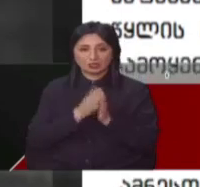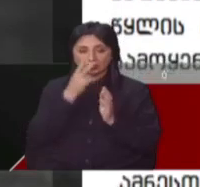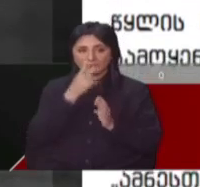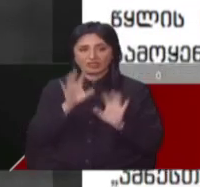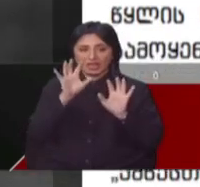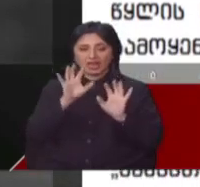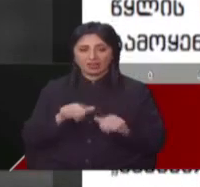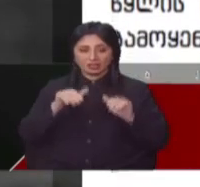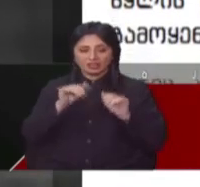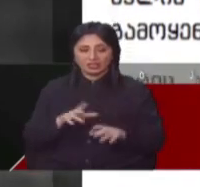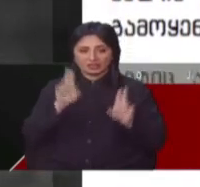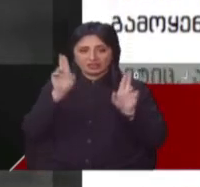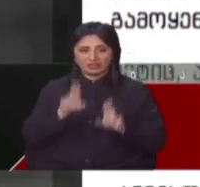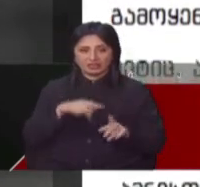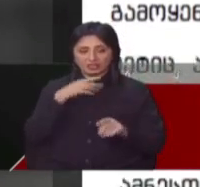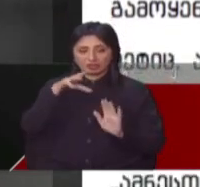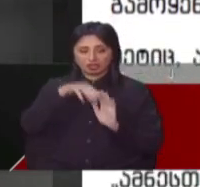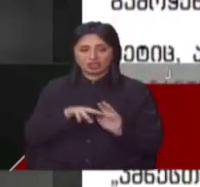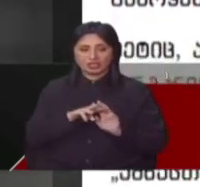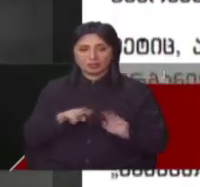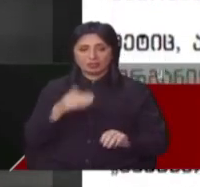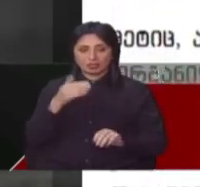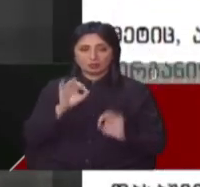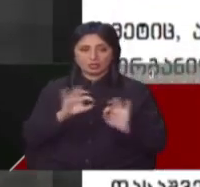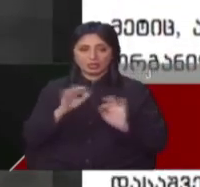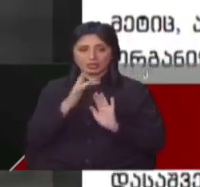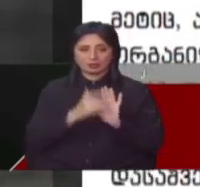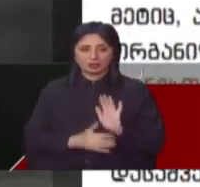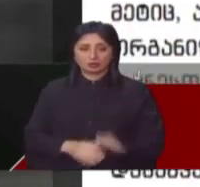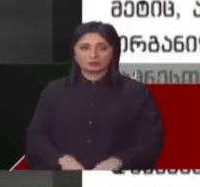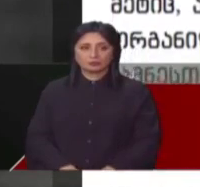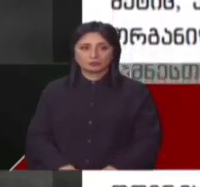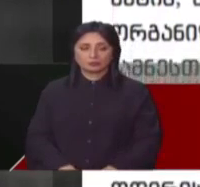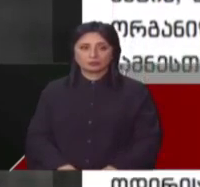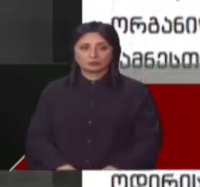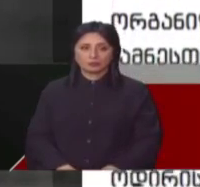მიხედვით კანონმდებლობით დადგენილი წესით ნათქვამია შინაგან საქმეთა სამინისტროს განცხადებაში.